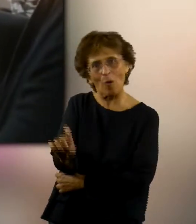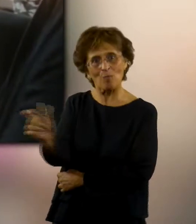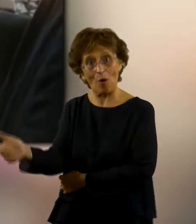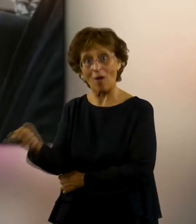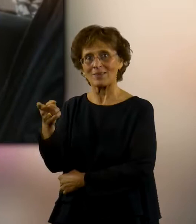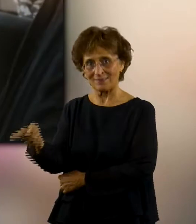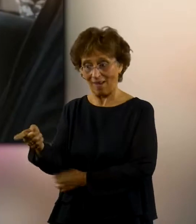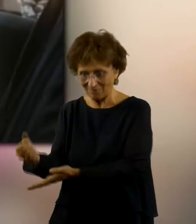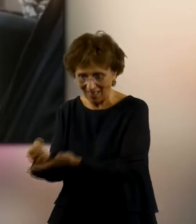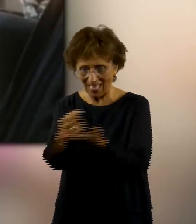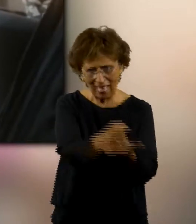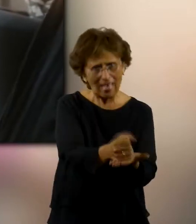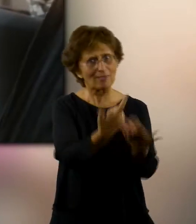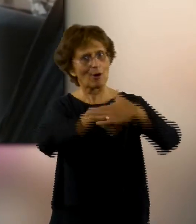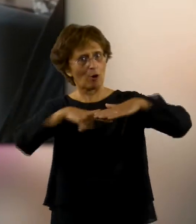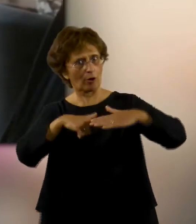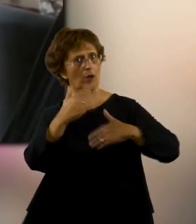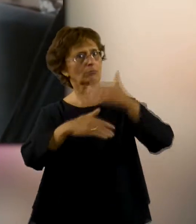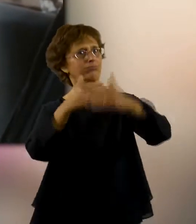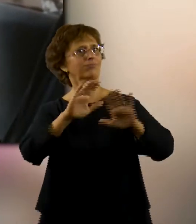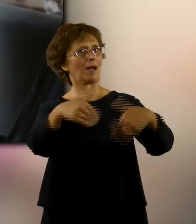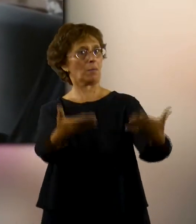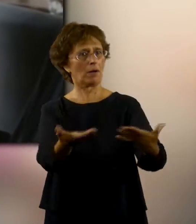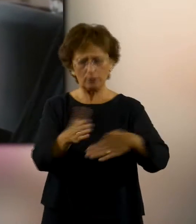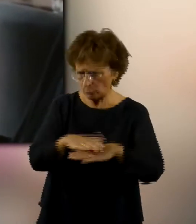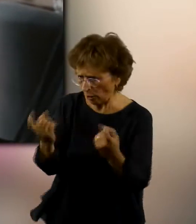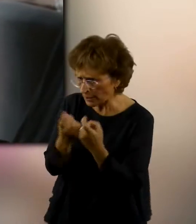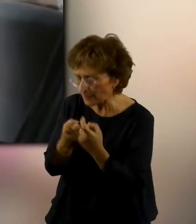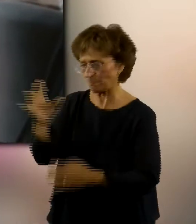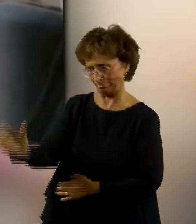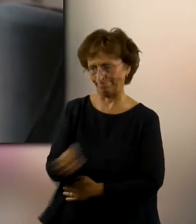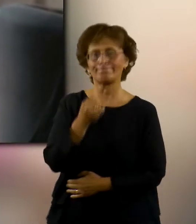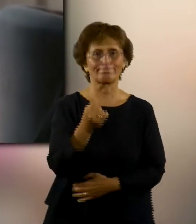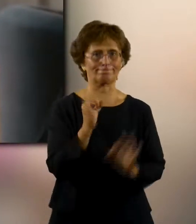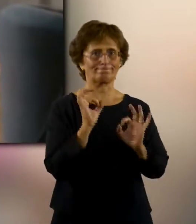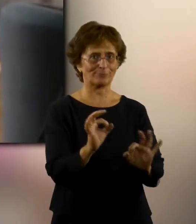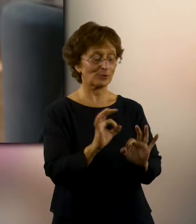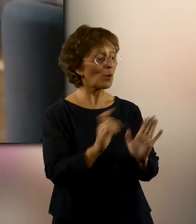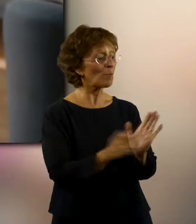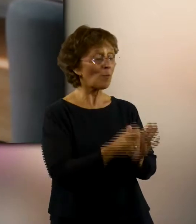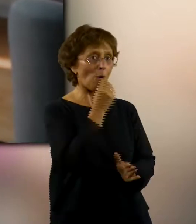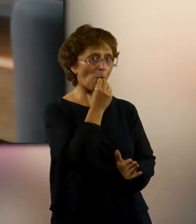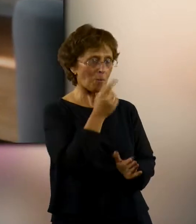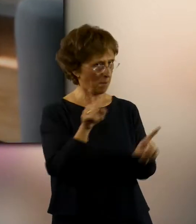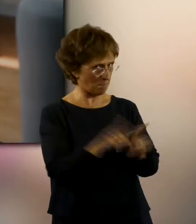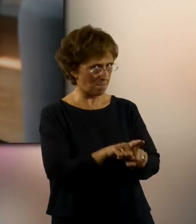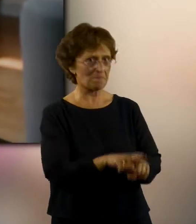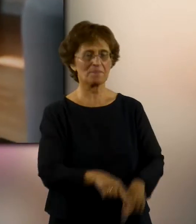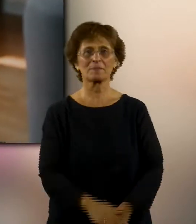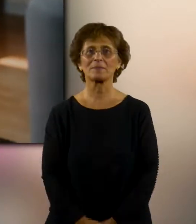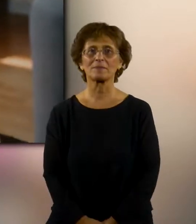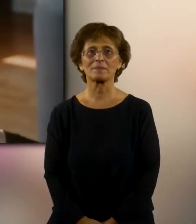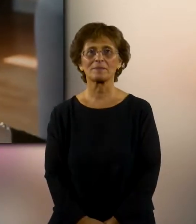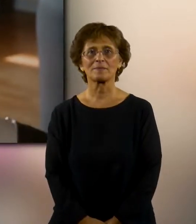ton tour, à mon tour, qui va aider le développement du langage après. Et du coup, nous, on a adapté cet exercice au moment du repas.